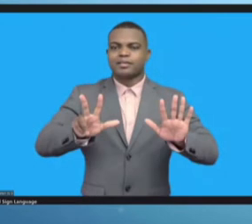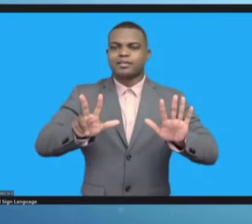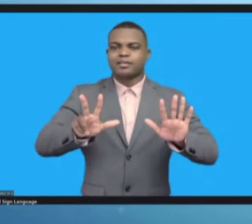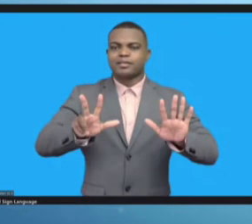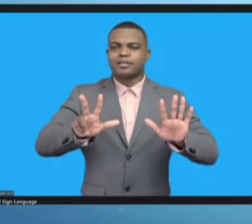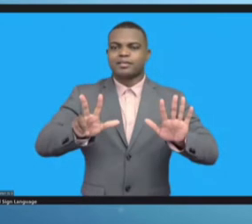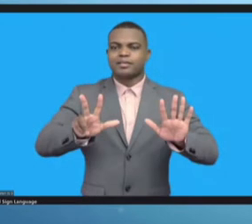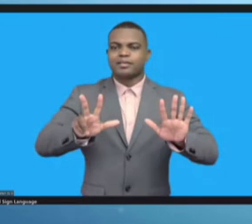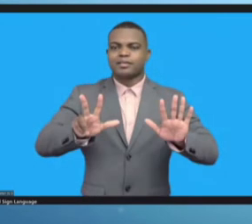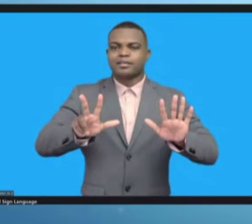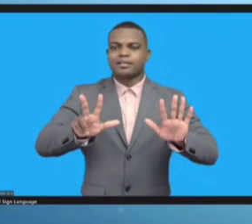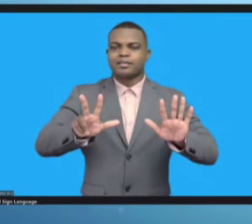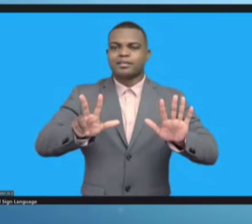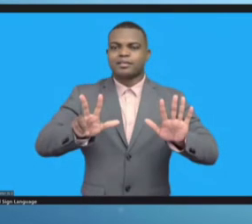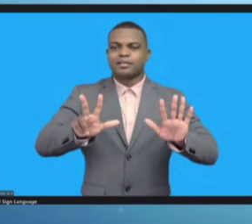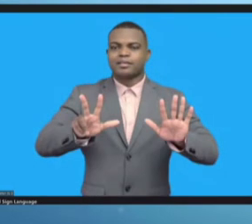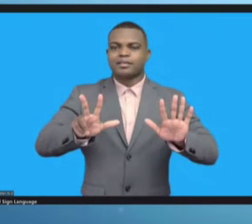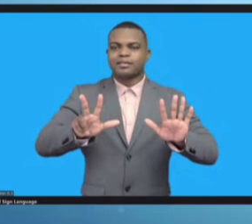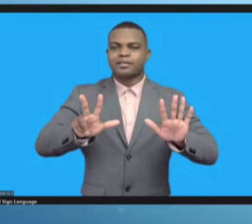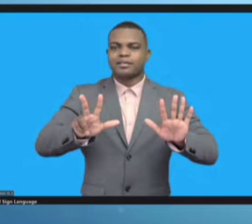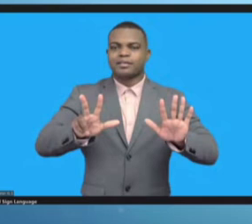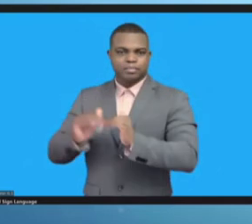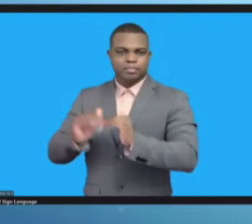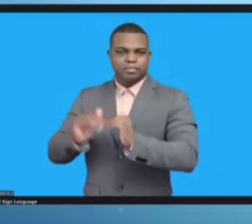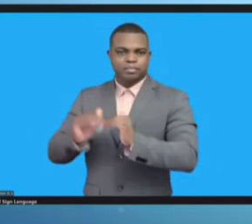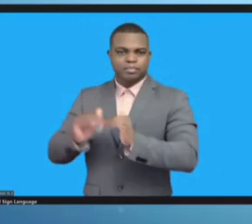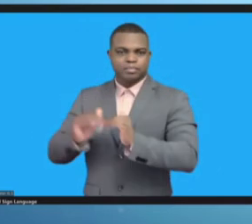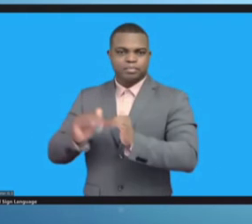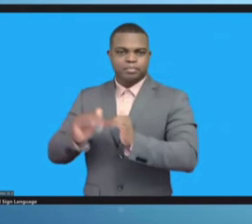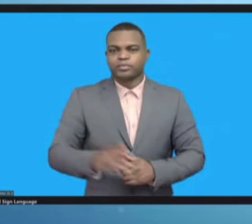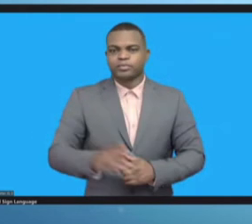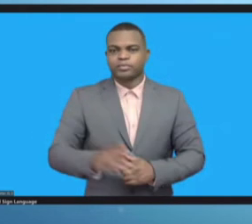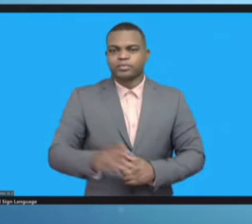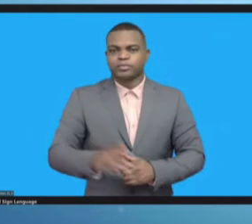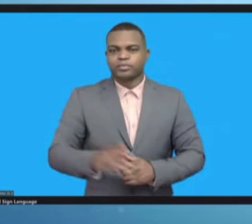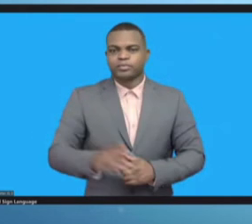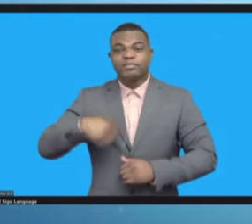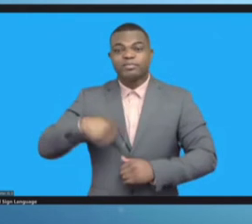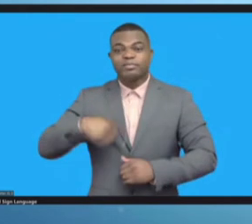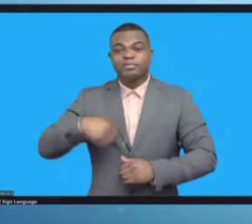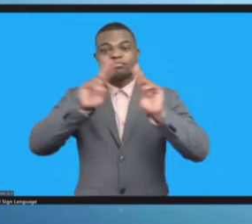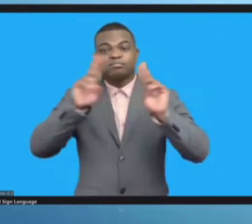dans cette capitale dynamique qu'est Addis Abeba. Merci de les applaudir.